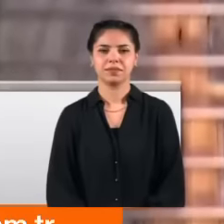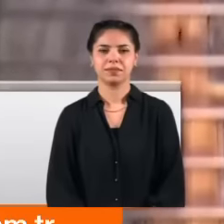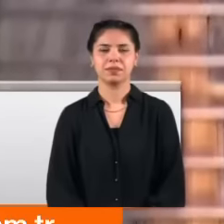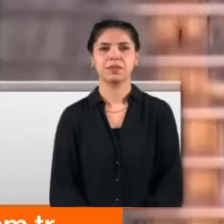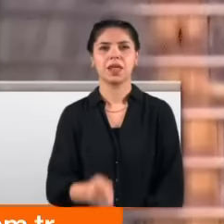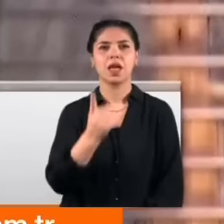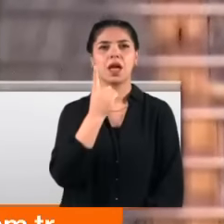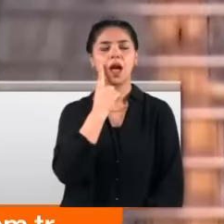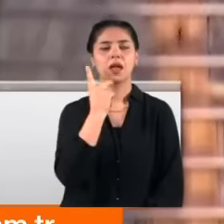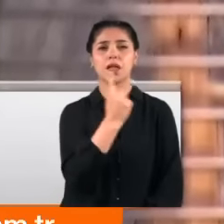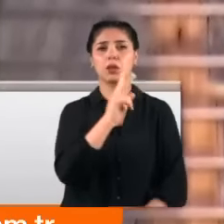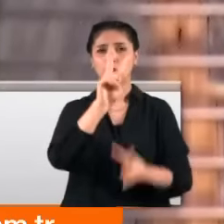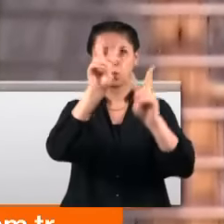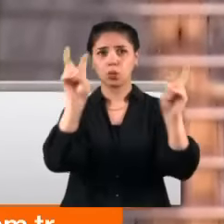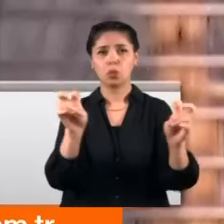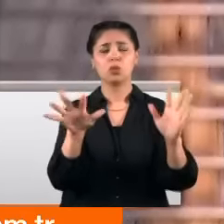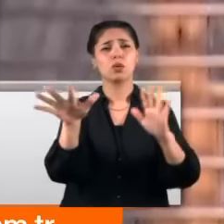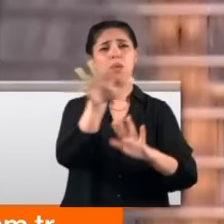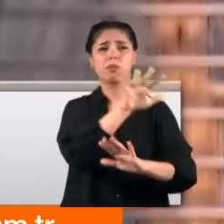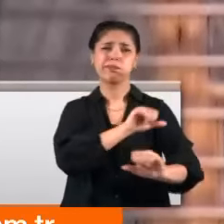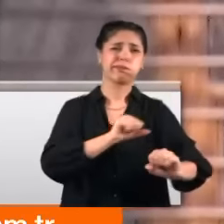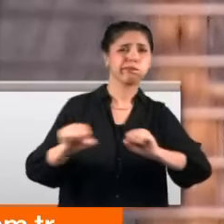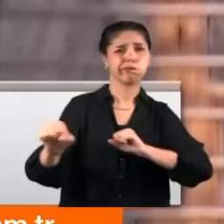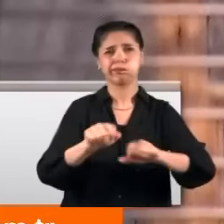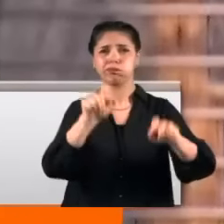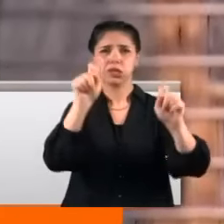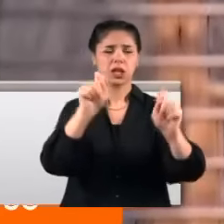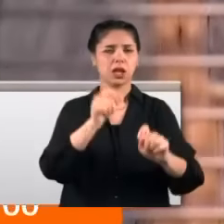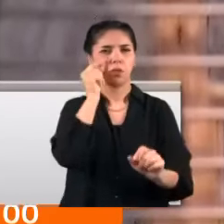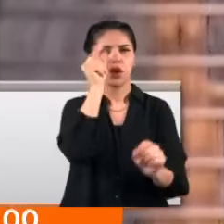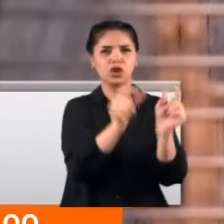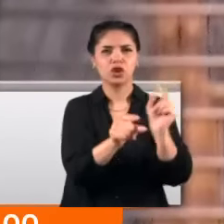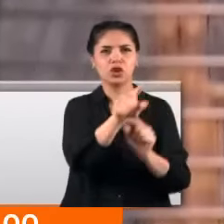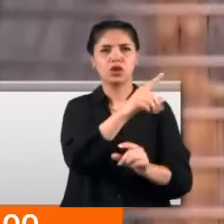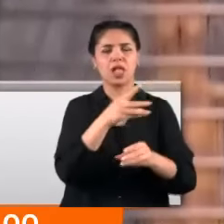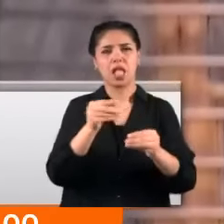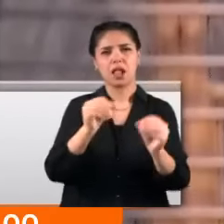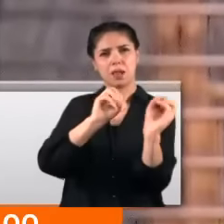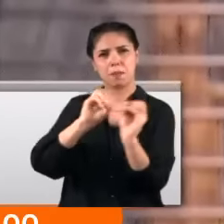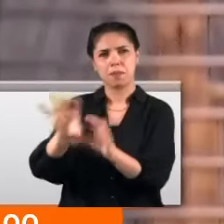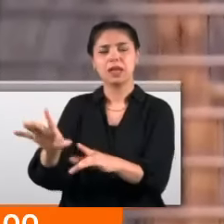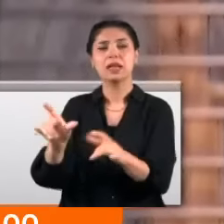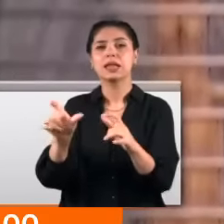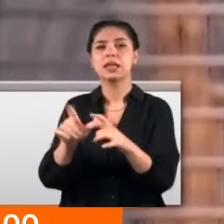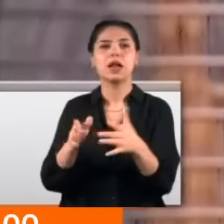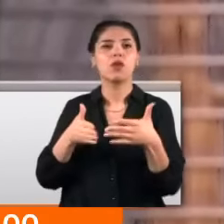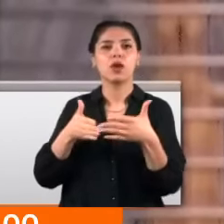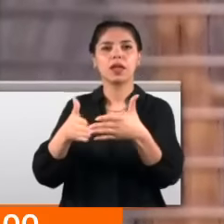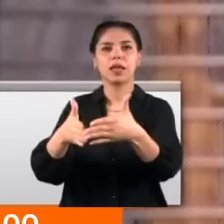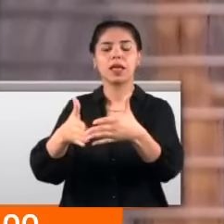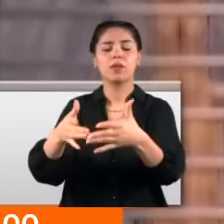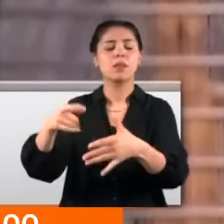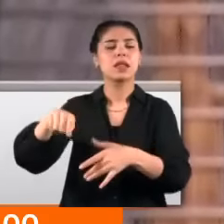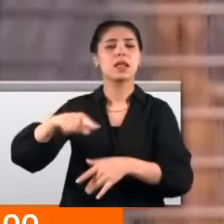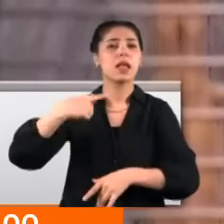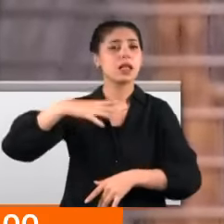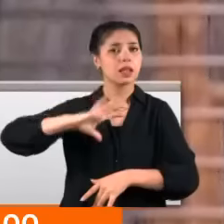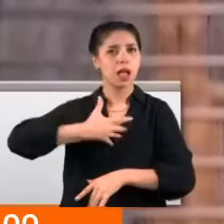Atatürk konusunda mangalda kül bırakmayanların çürümeye terk ettiği Savarona yatına sahip